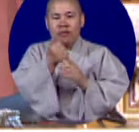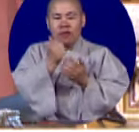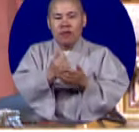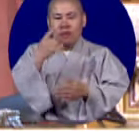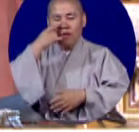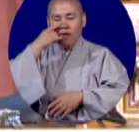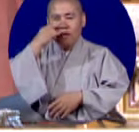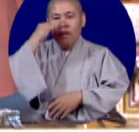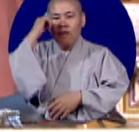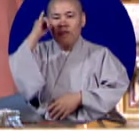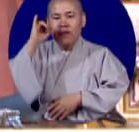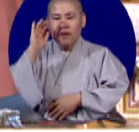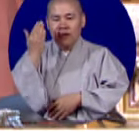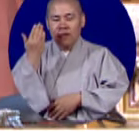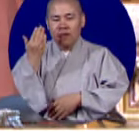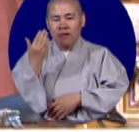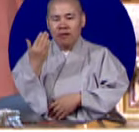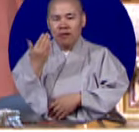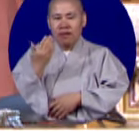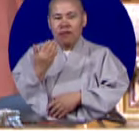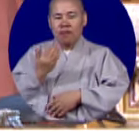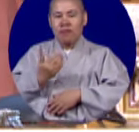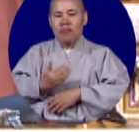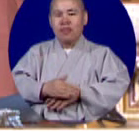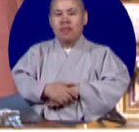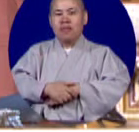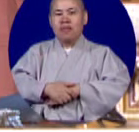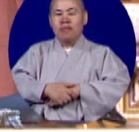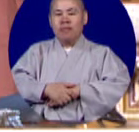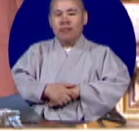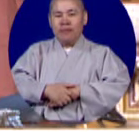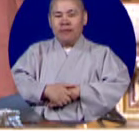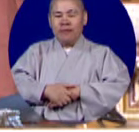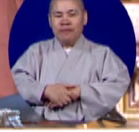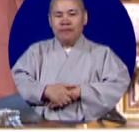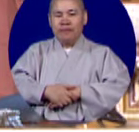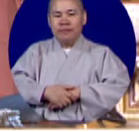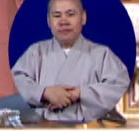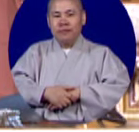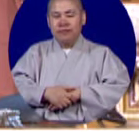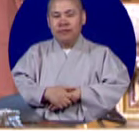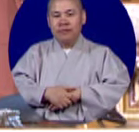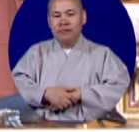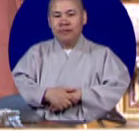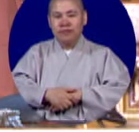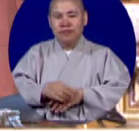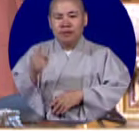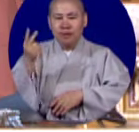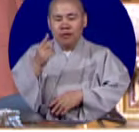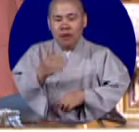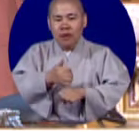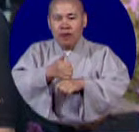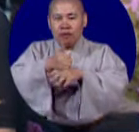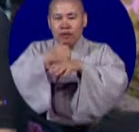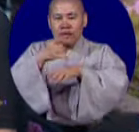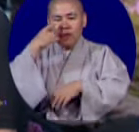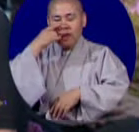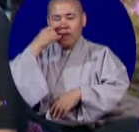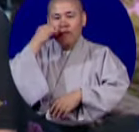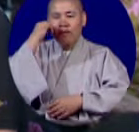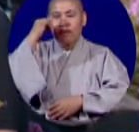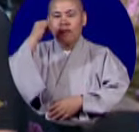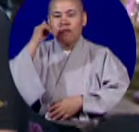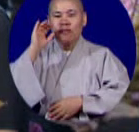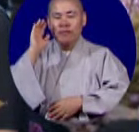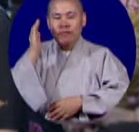어머니가 됐다 이 말이거든요. 기의 제불모. 여구의 보살모 또한 보살의 어머니가